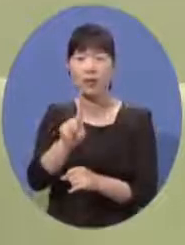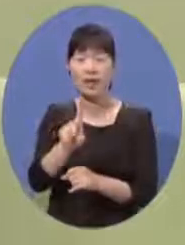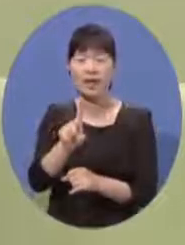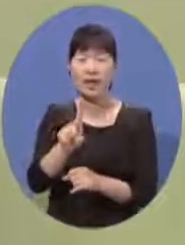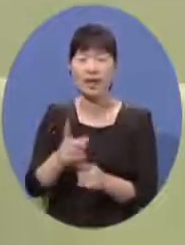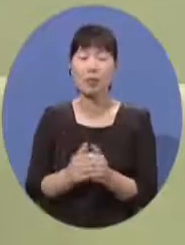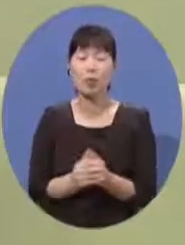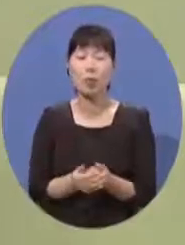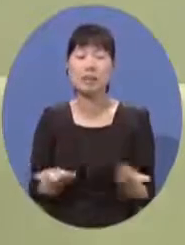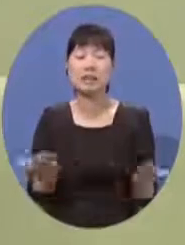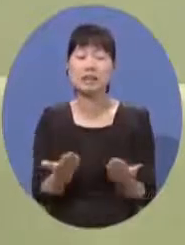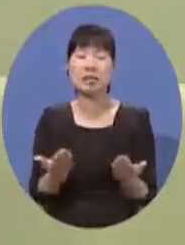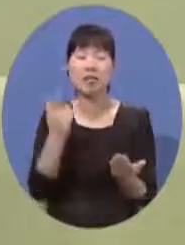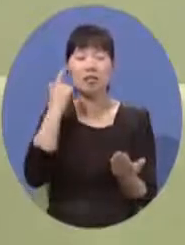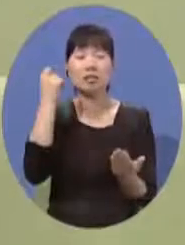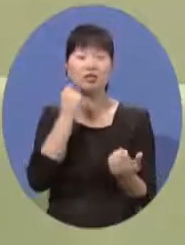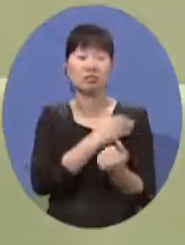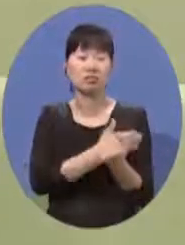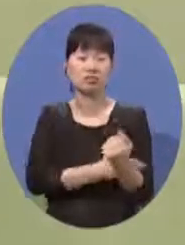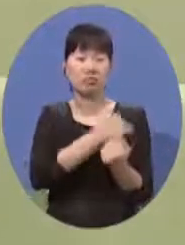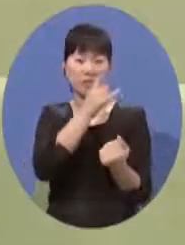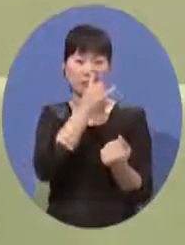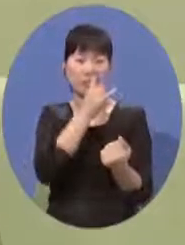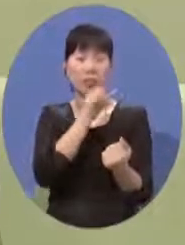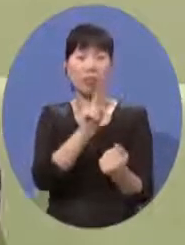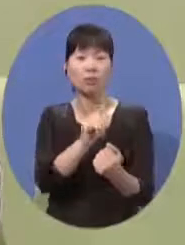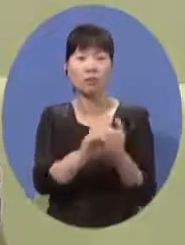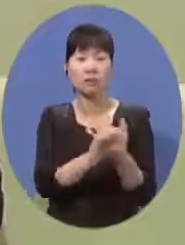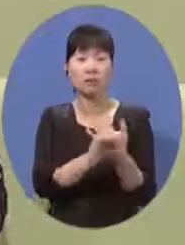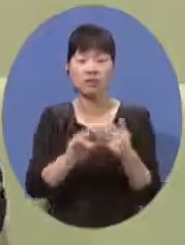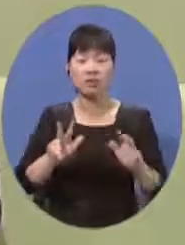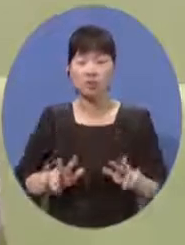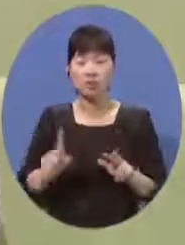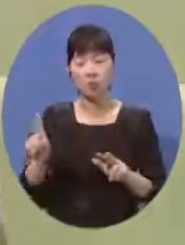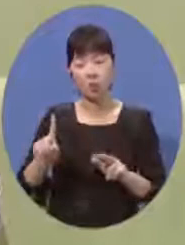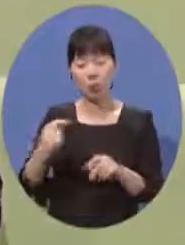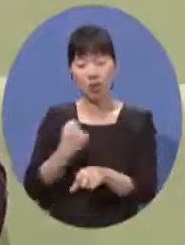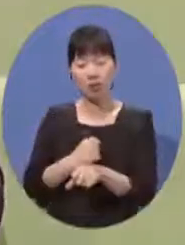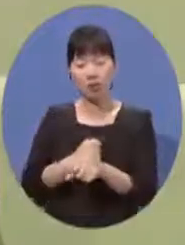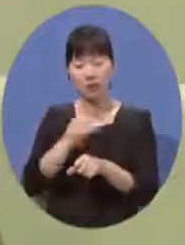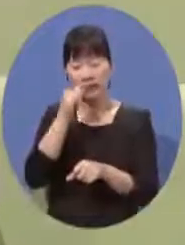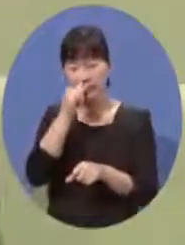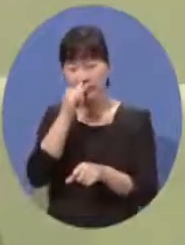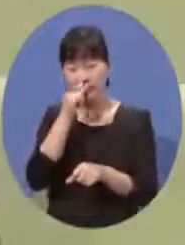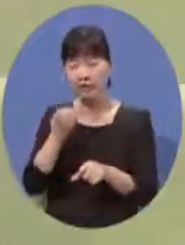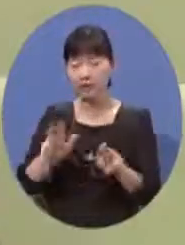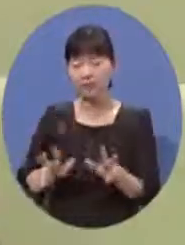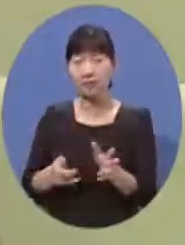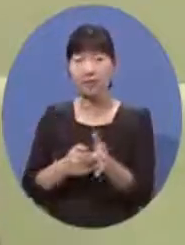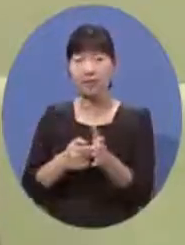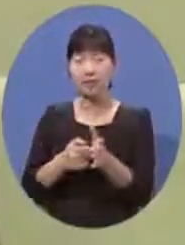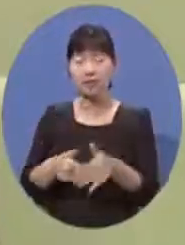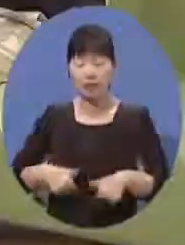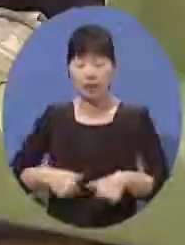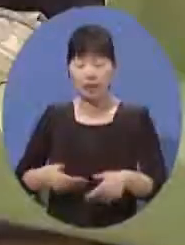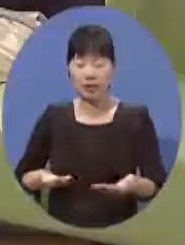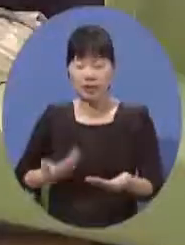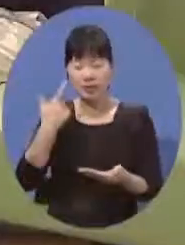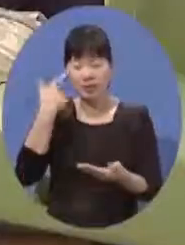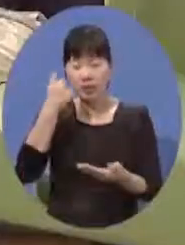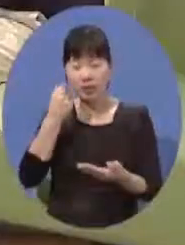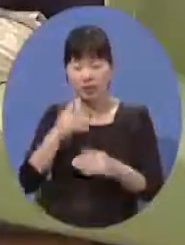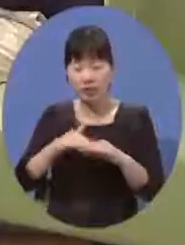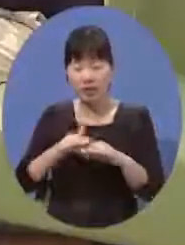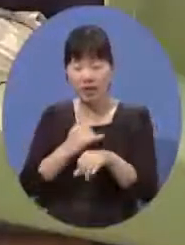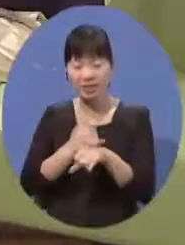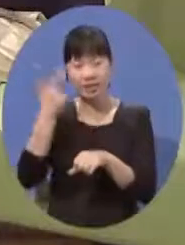기억력이라는 것이 있습니다. 작업 기억력이라는 건 뭐냐면 지금 내가 뭘 하고 있는지 당장 필요한 일을 기억하고